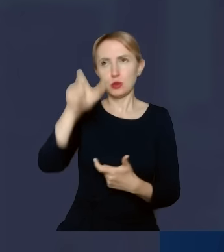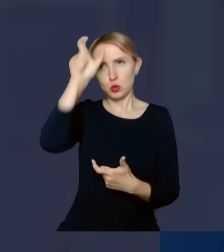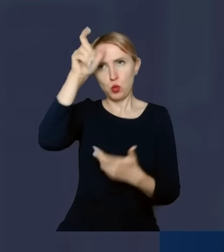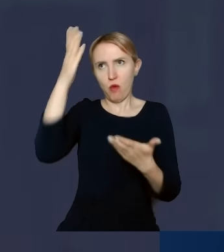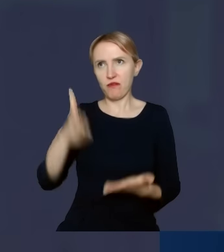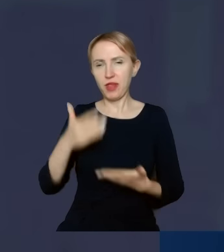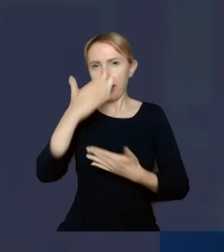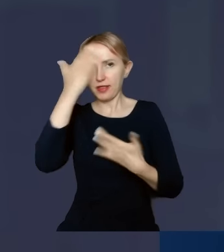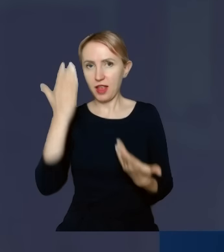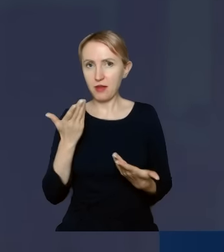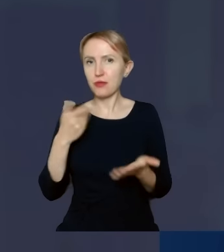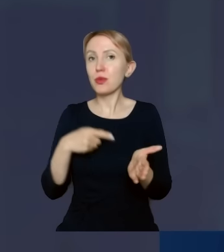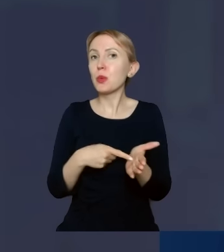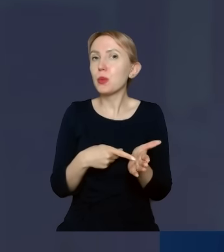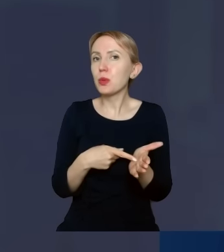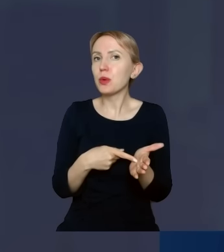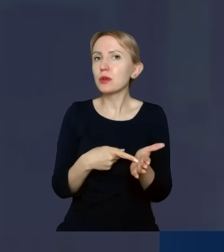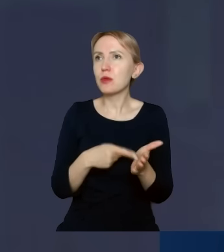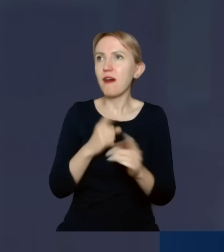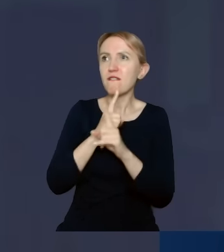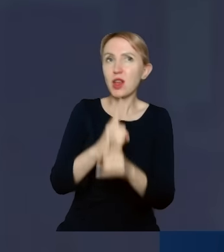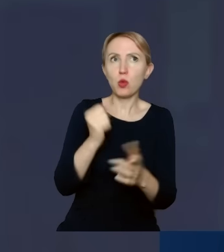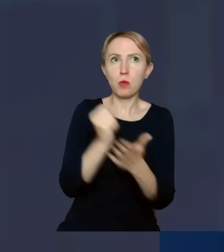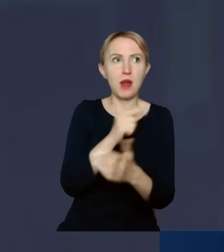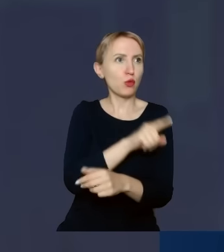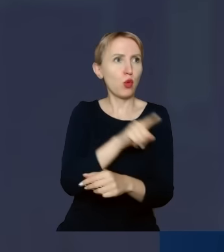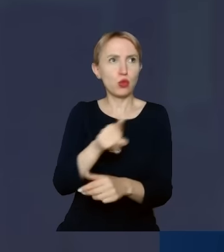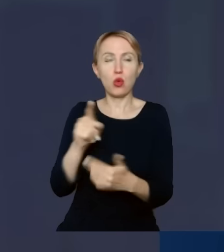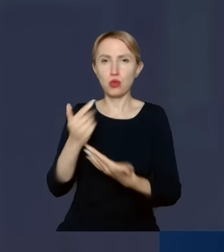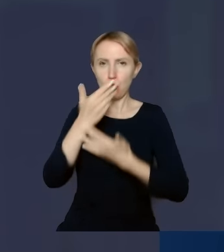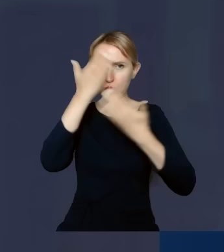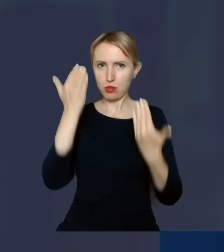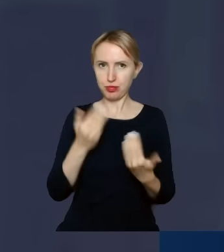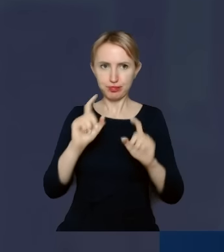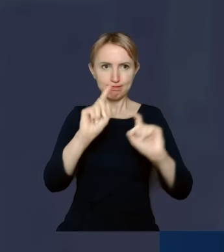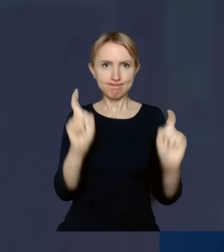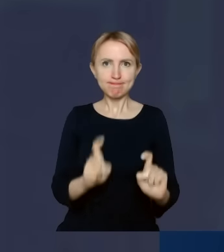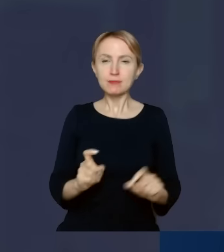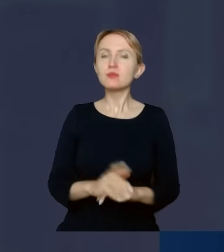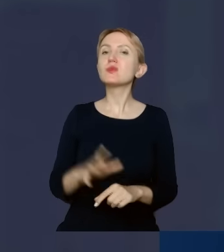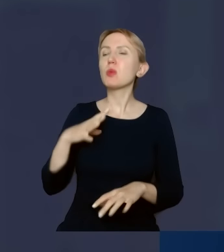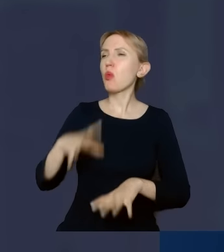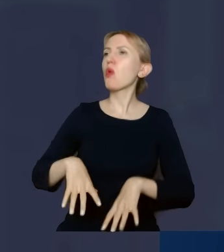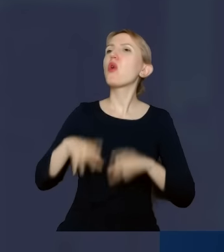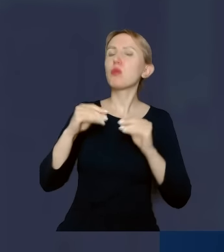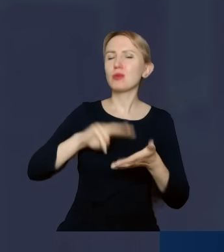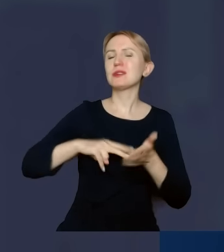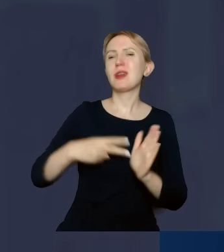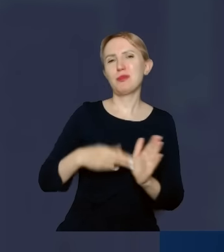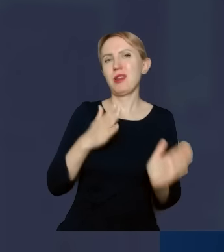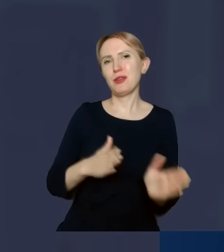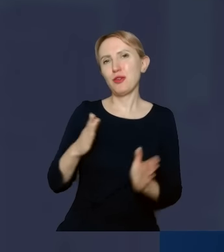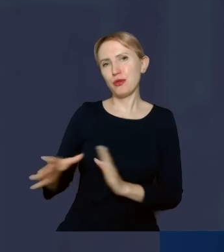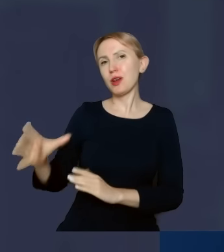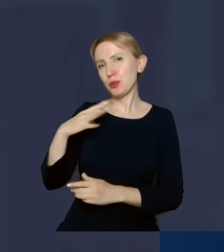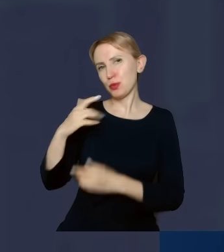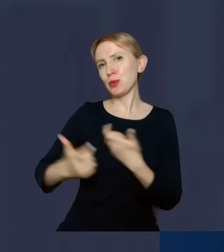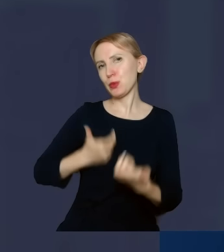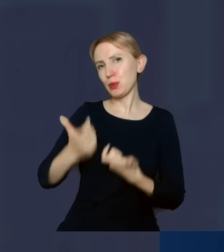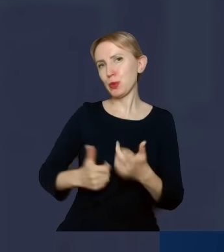jest tak zgodnie z prawem, czy tu i tak dalej. I to myślę, że to był taki zamysł od początku, tak to